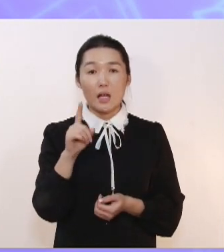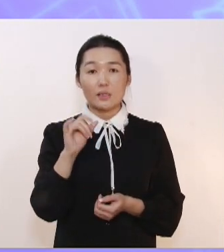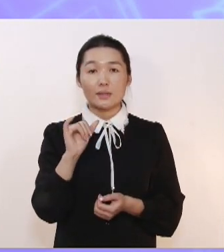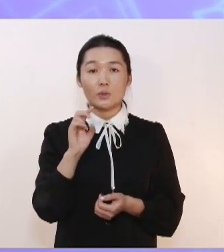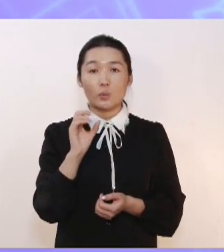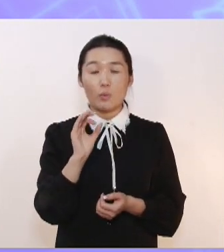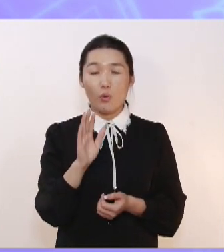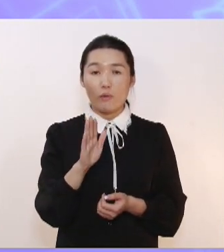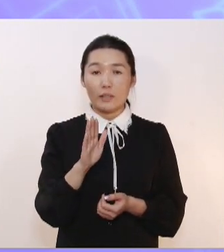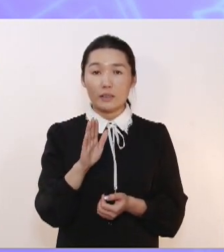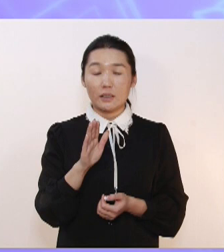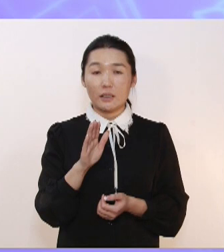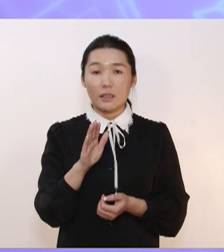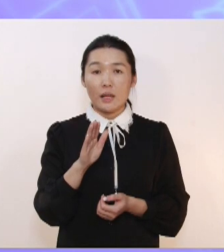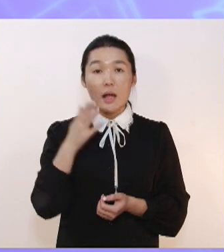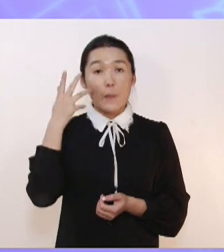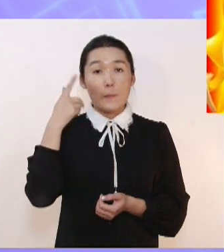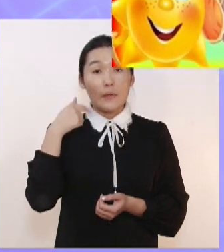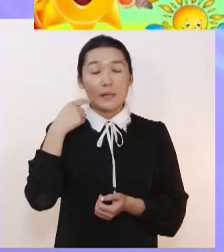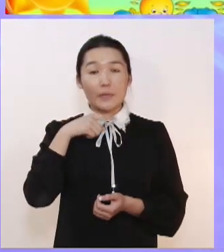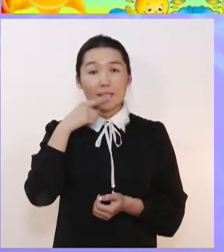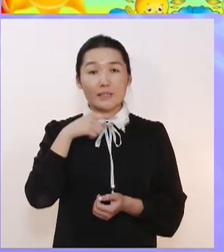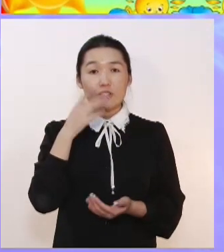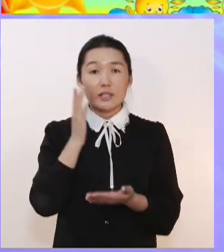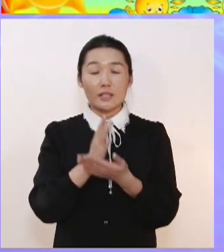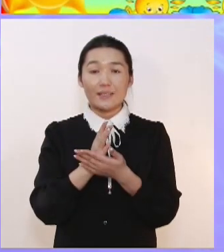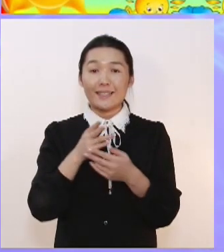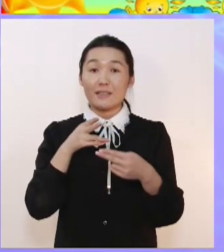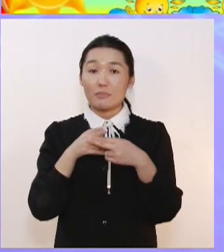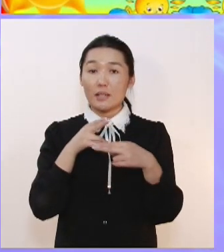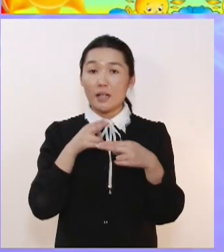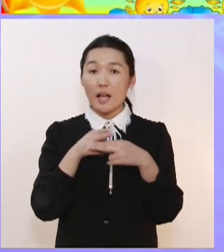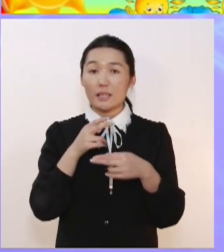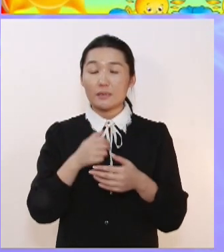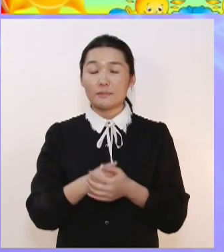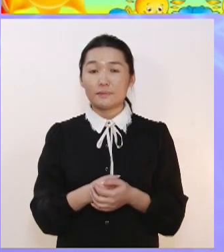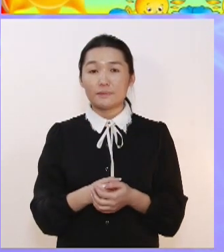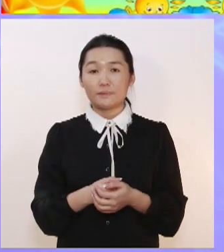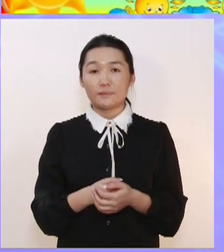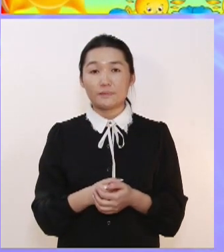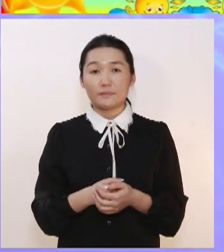зубов. При произношении есть преграды.